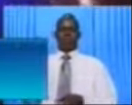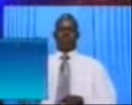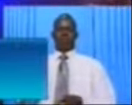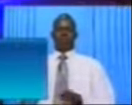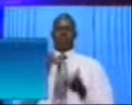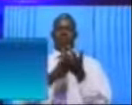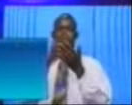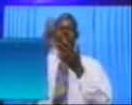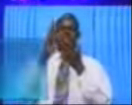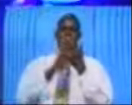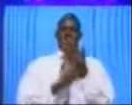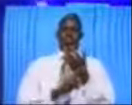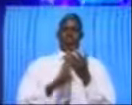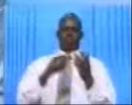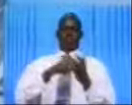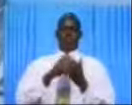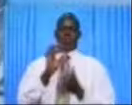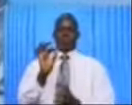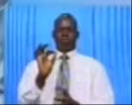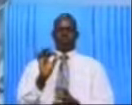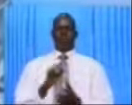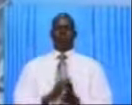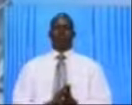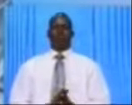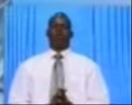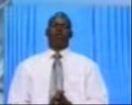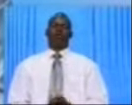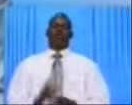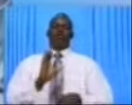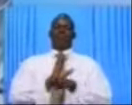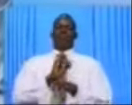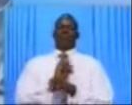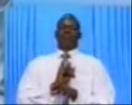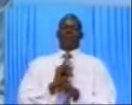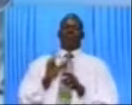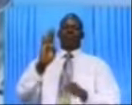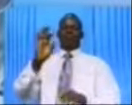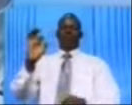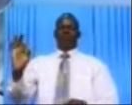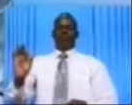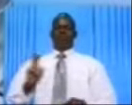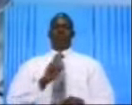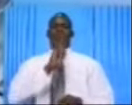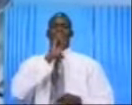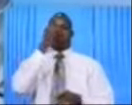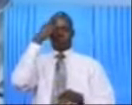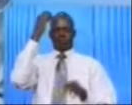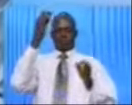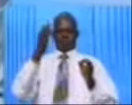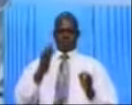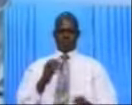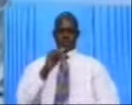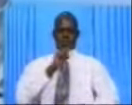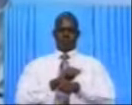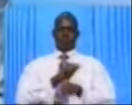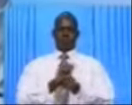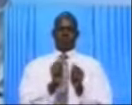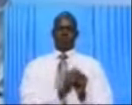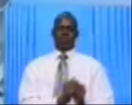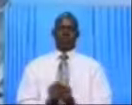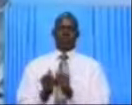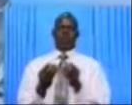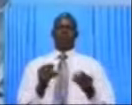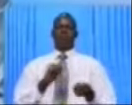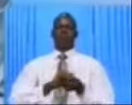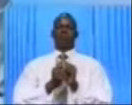en juillet 2008. La Côte d'Ivoire et le Burkina sont plus que jamais déterminés à travailler ensemble pour résoudre les